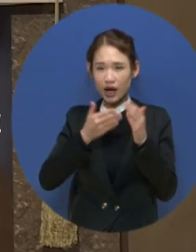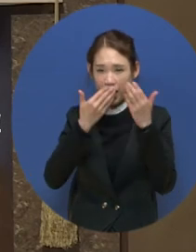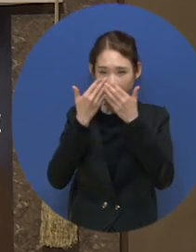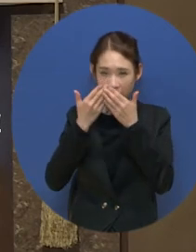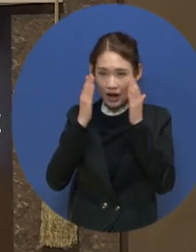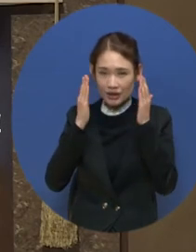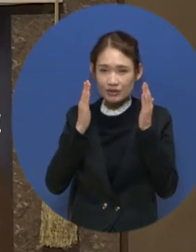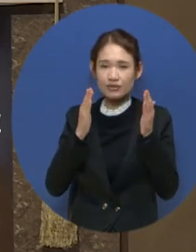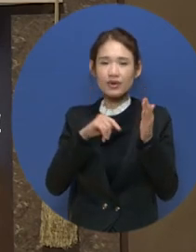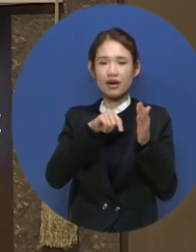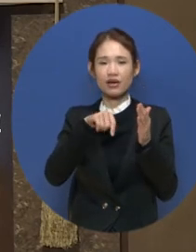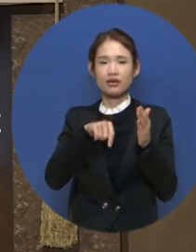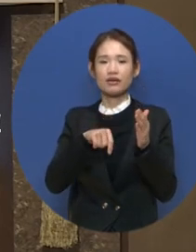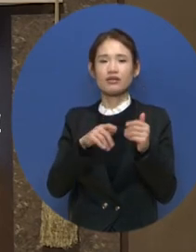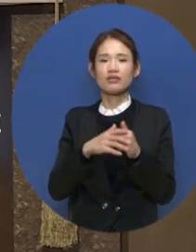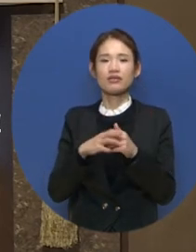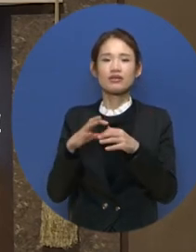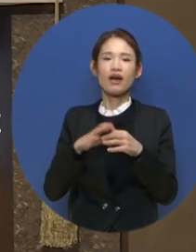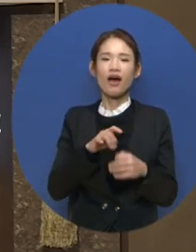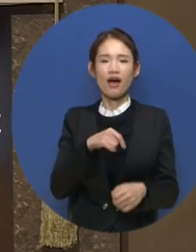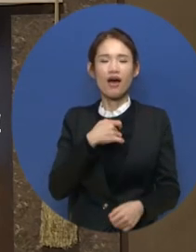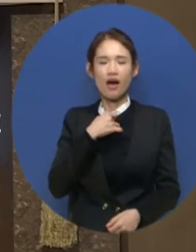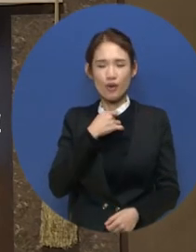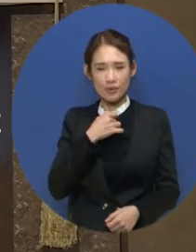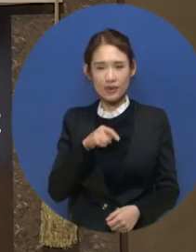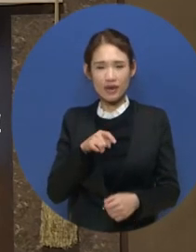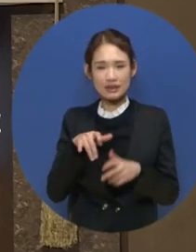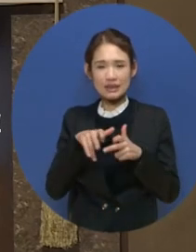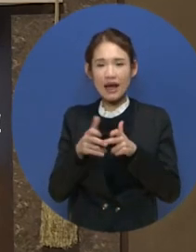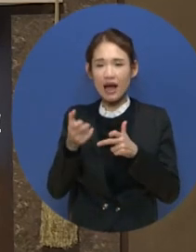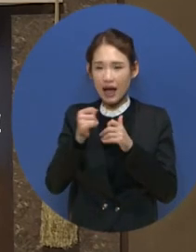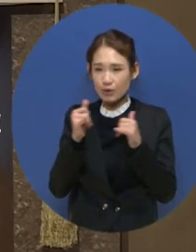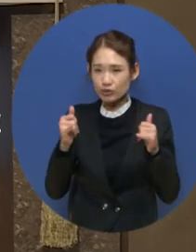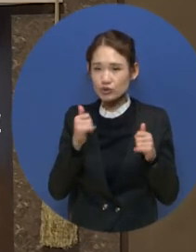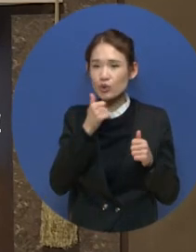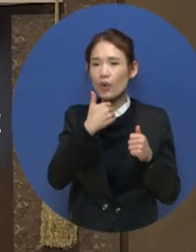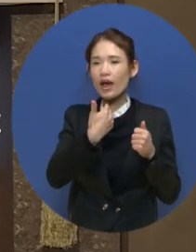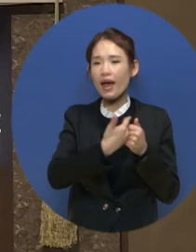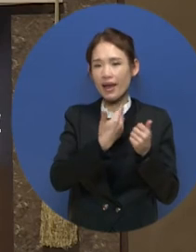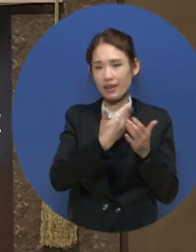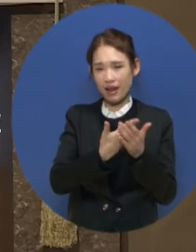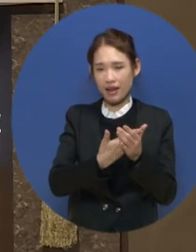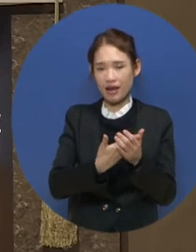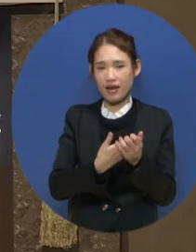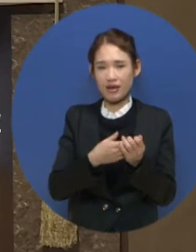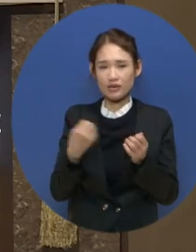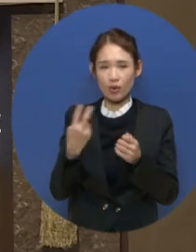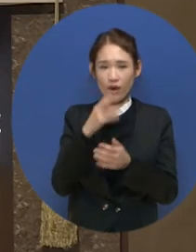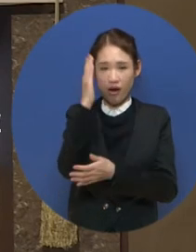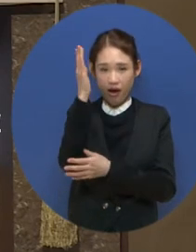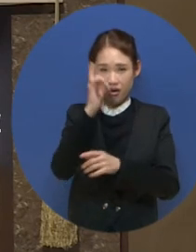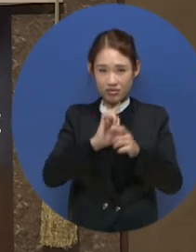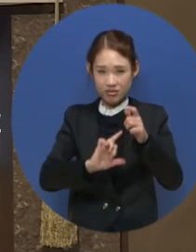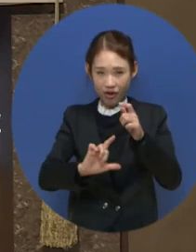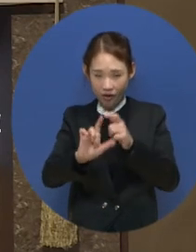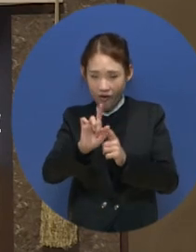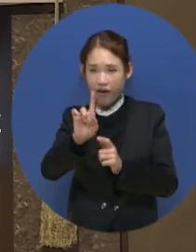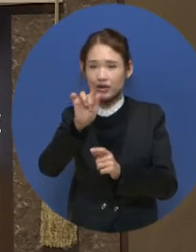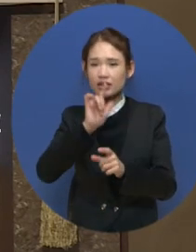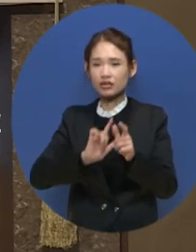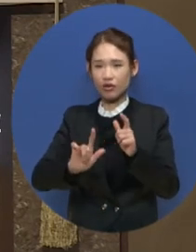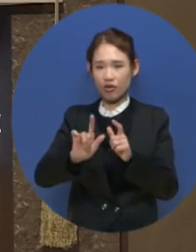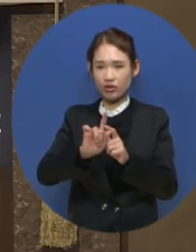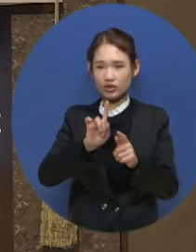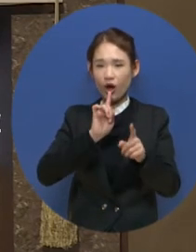학습 쪽에서 계속하겠다 장애로 되신분들 소개 해라 그리고 강좌를 하나 거 열었어요 그래서